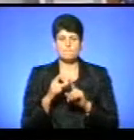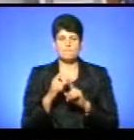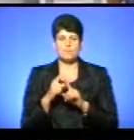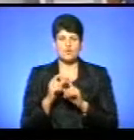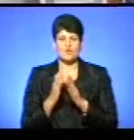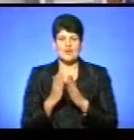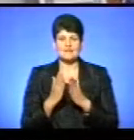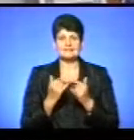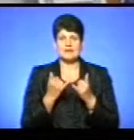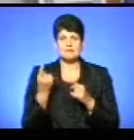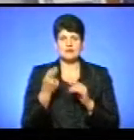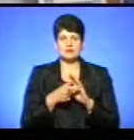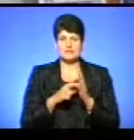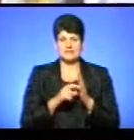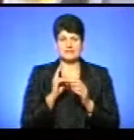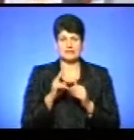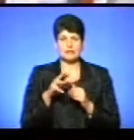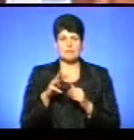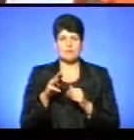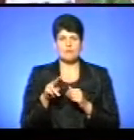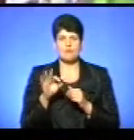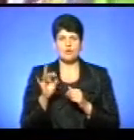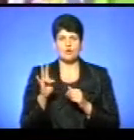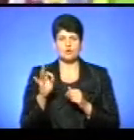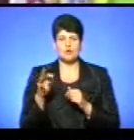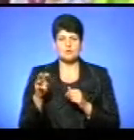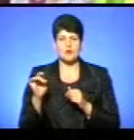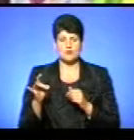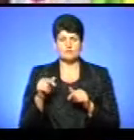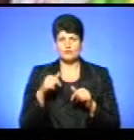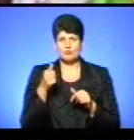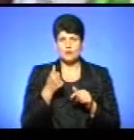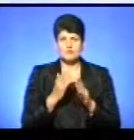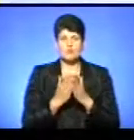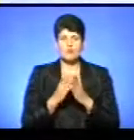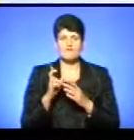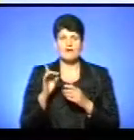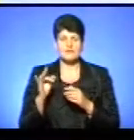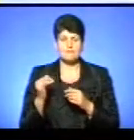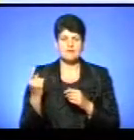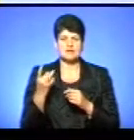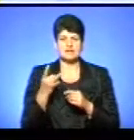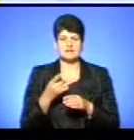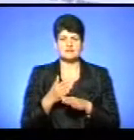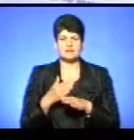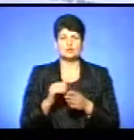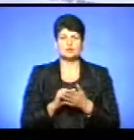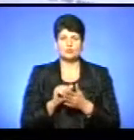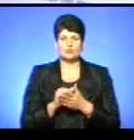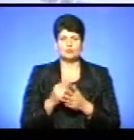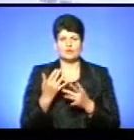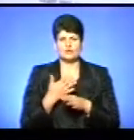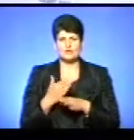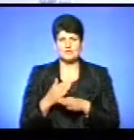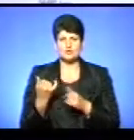першокласників Катерини Пономарьової. Цього року букварі вперше вийшли друком у двох частинах. Сьогодні школа